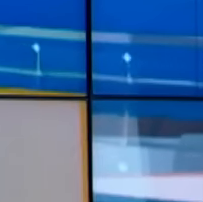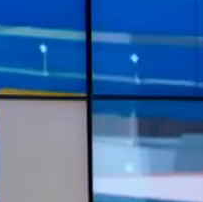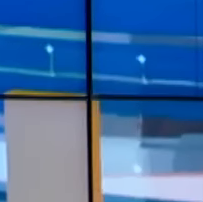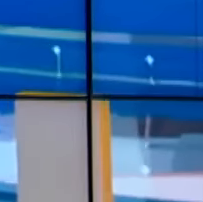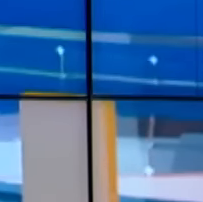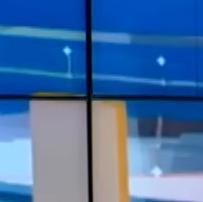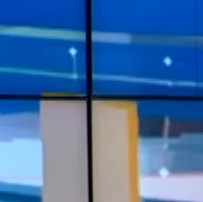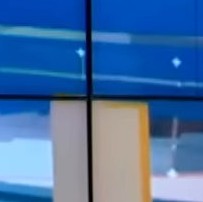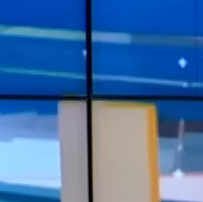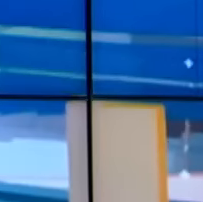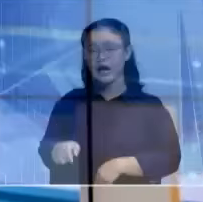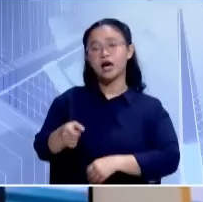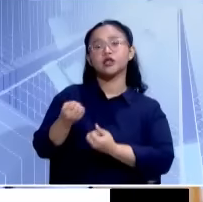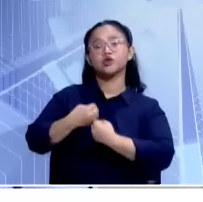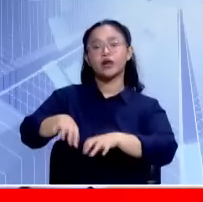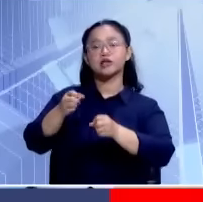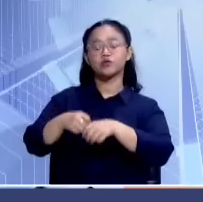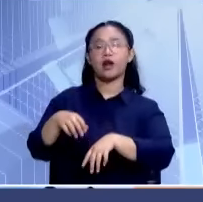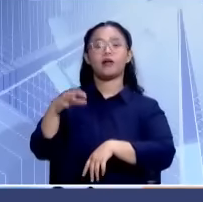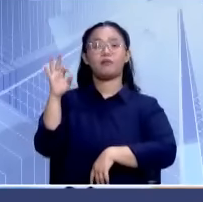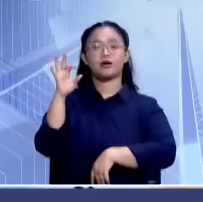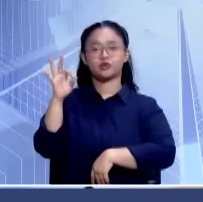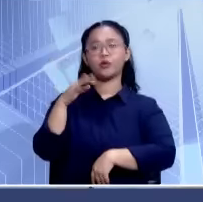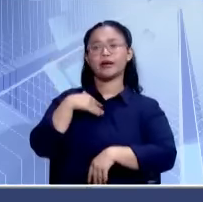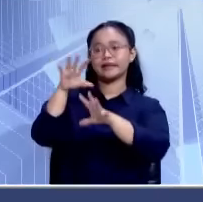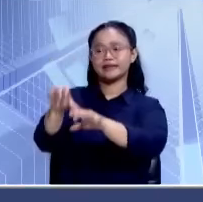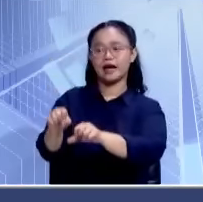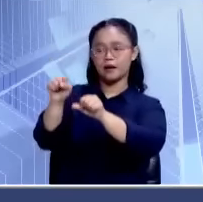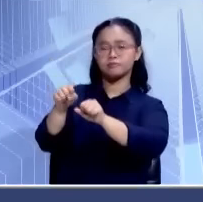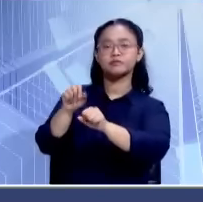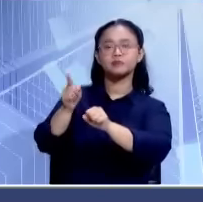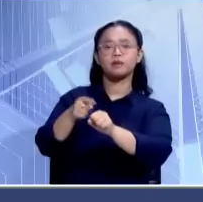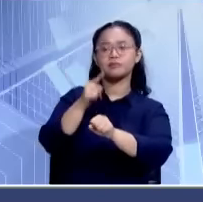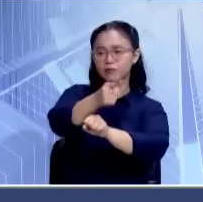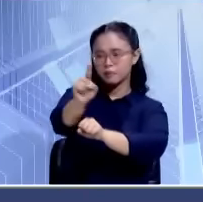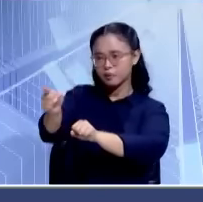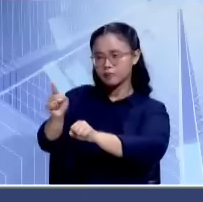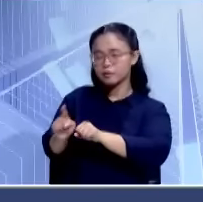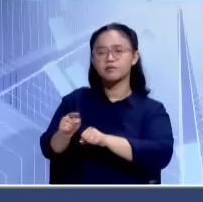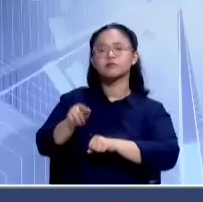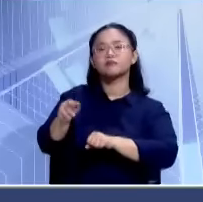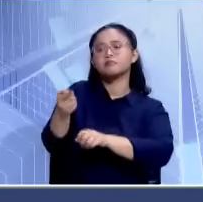dihukum push up saat terjaring razia. Bayaran.